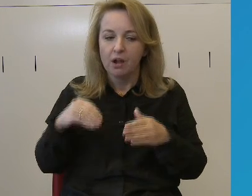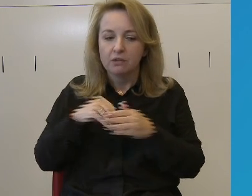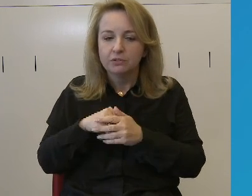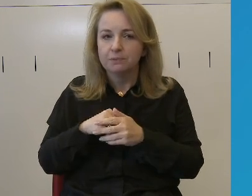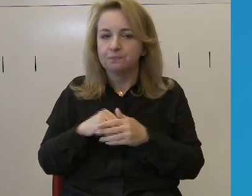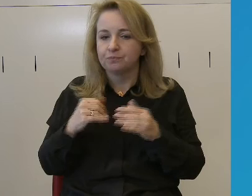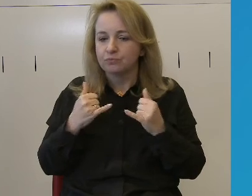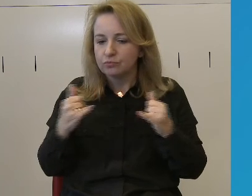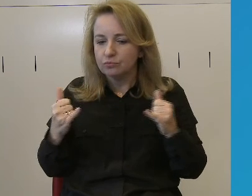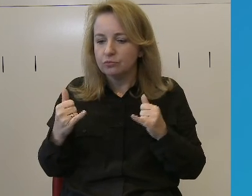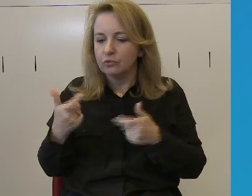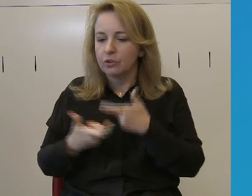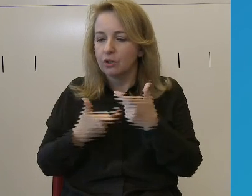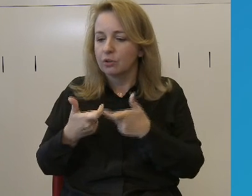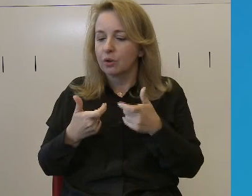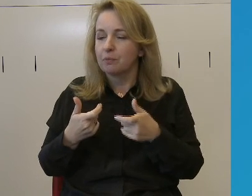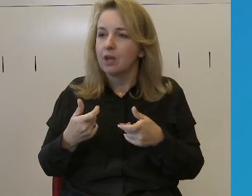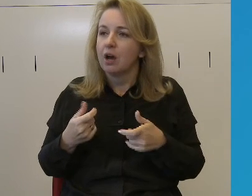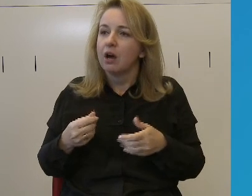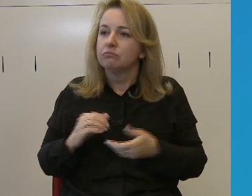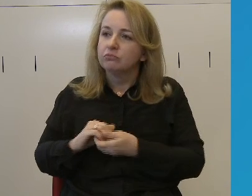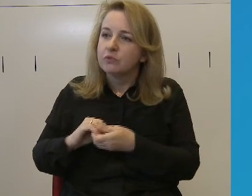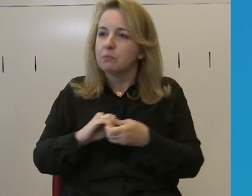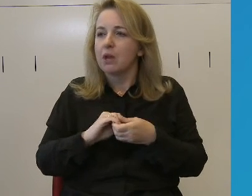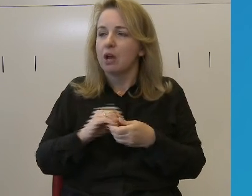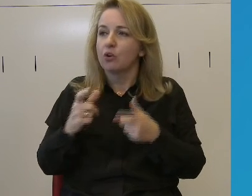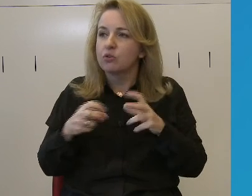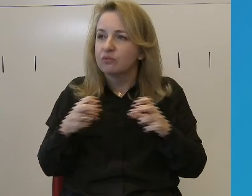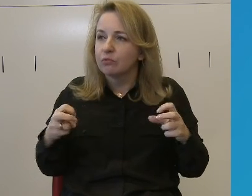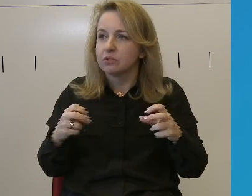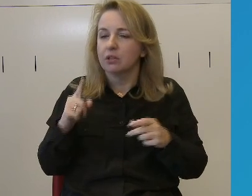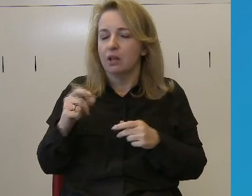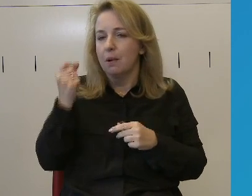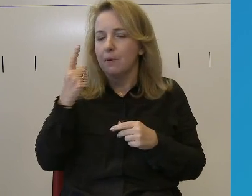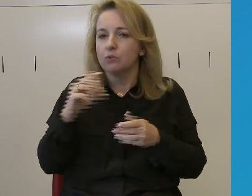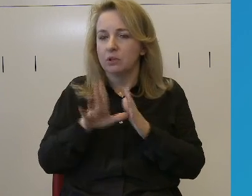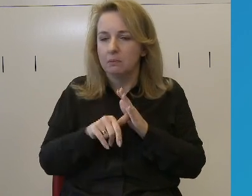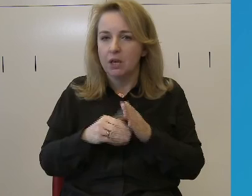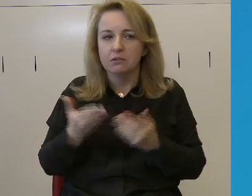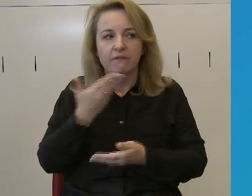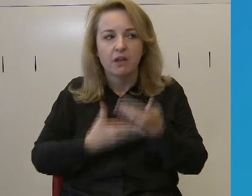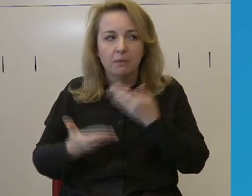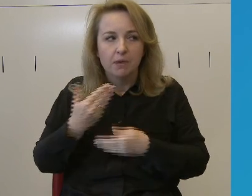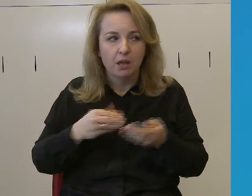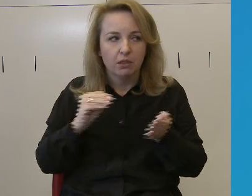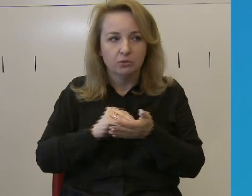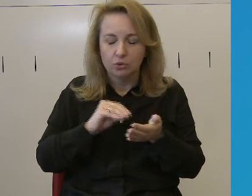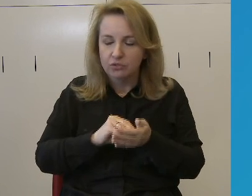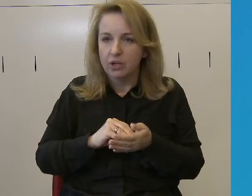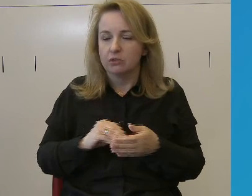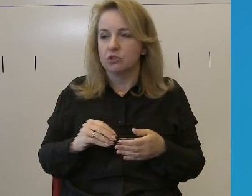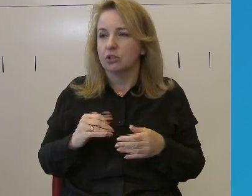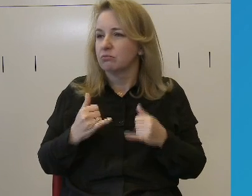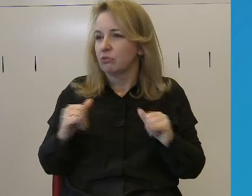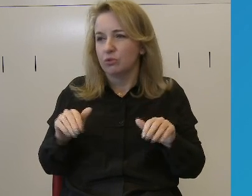racjonalizacja, optymalizacja i konsolidacja rozwiązań inteligentnych miast, wymiana doświadczeń między nimi, niezależnie od